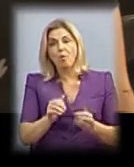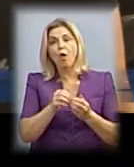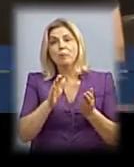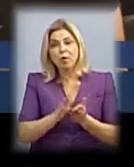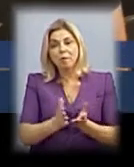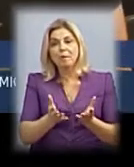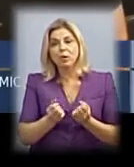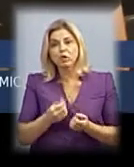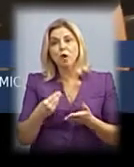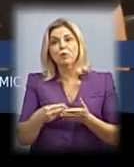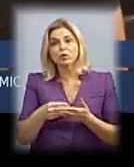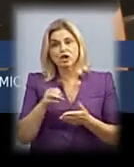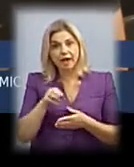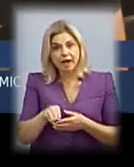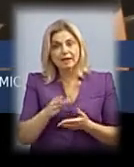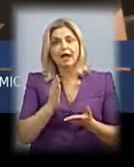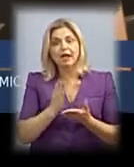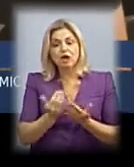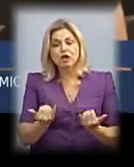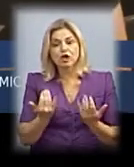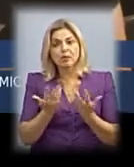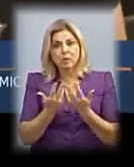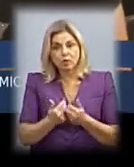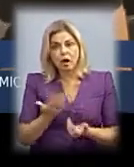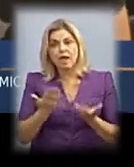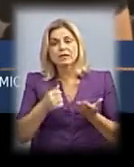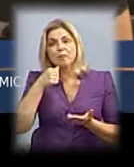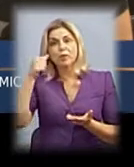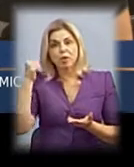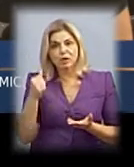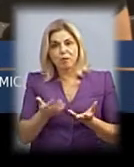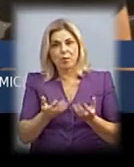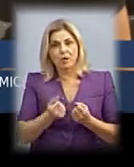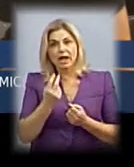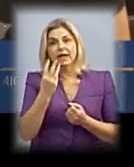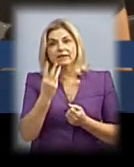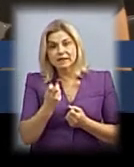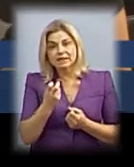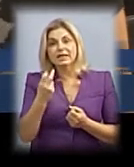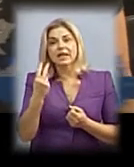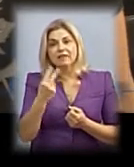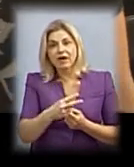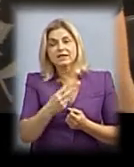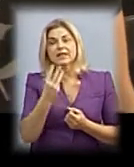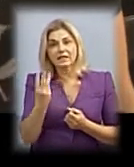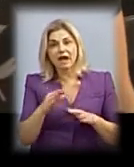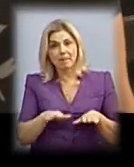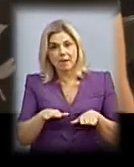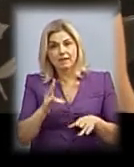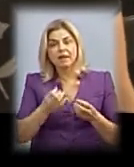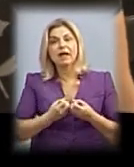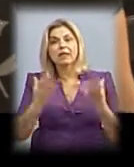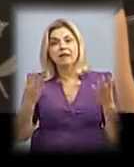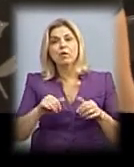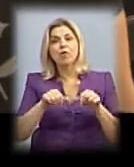отримали бюджет. Я тільки що підрахувала, якщо в минулому році ми отримали 223 місця на денну форму